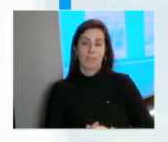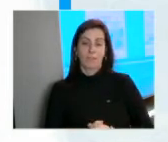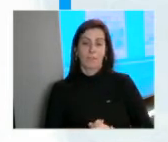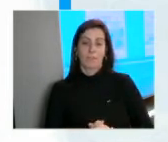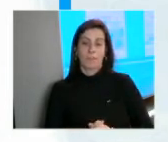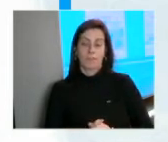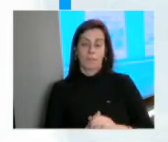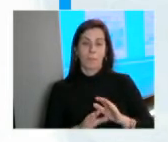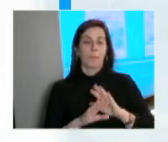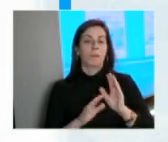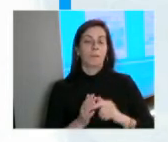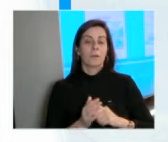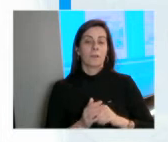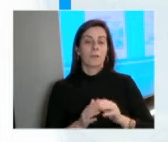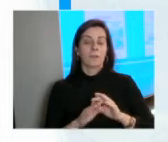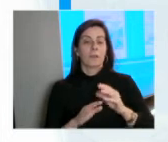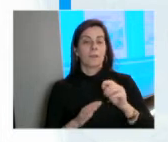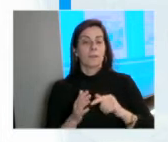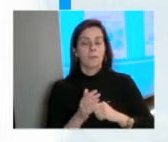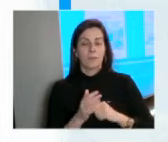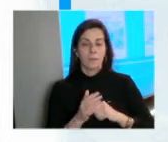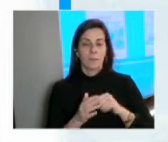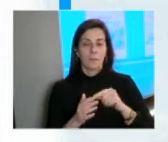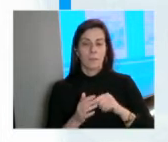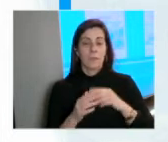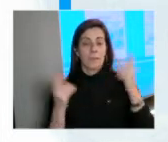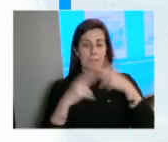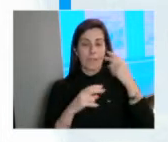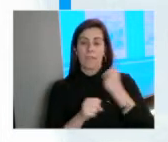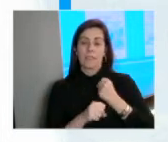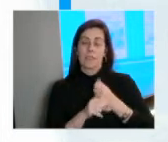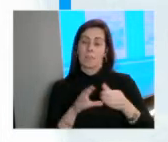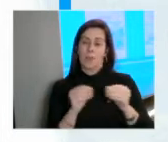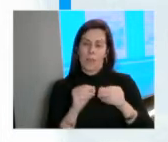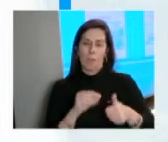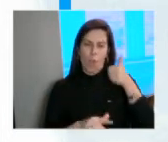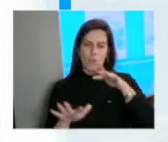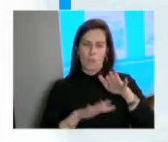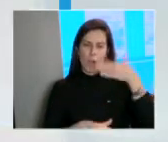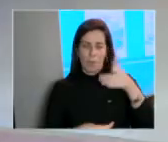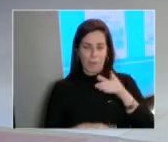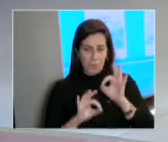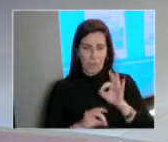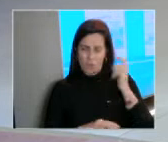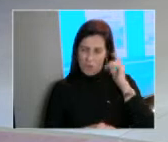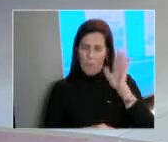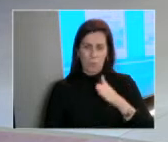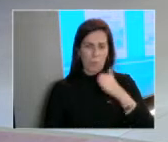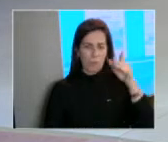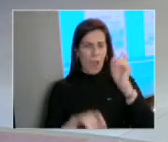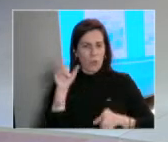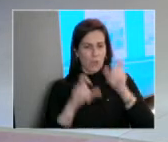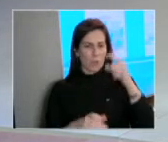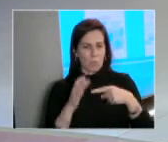אדוני הנשיא, אומר לו אלדד יניב, the art of the deal, עסקה, תעשה עם ראש הממשלה הבא. והאמת היא שגם באמת שמענו בשמאל אנשים